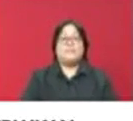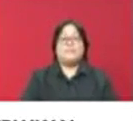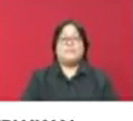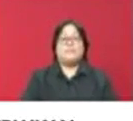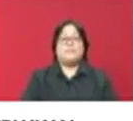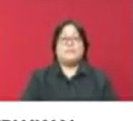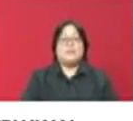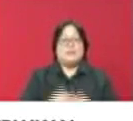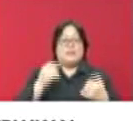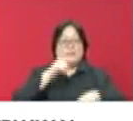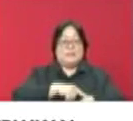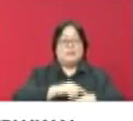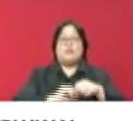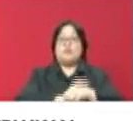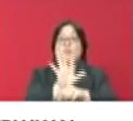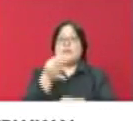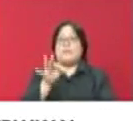Dalam zaman COVID-19,